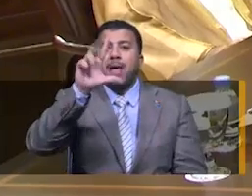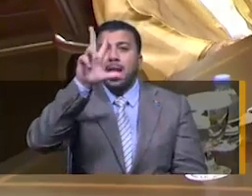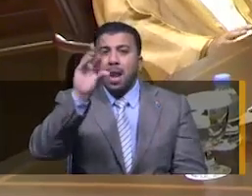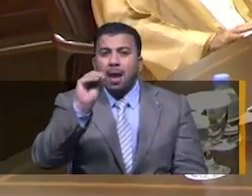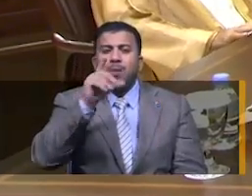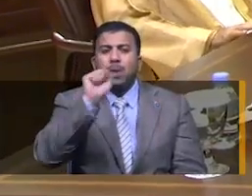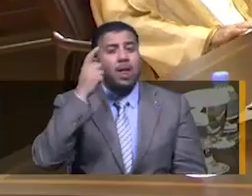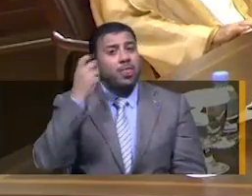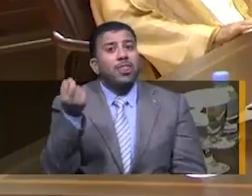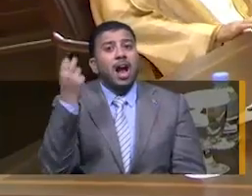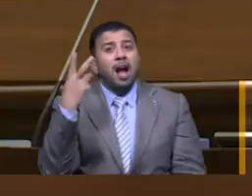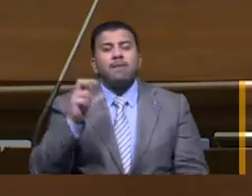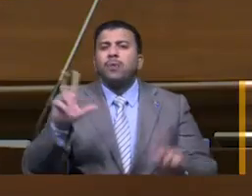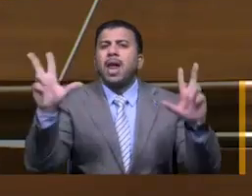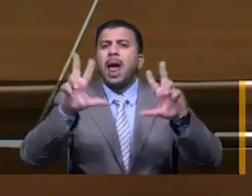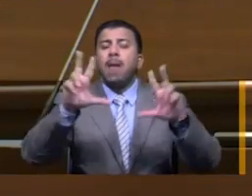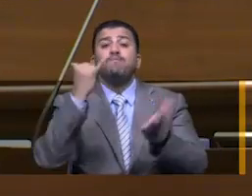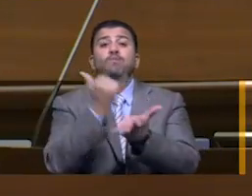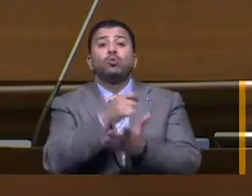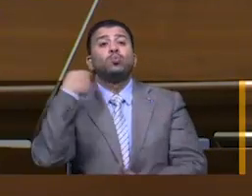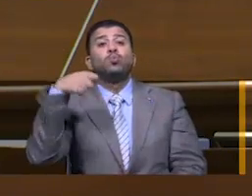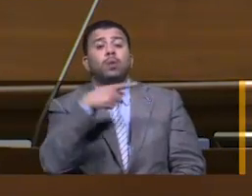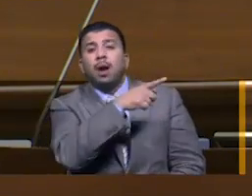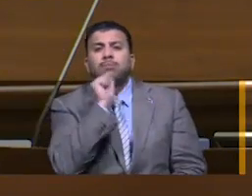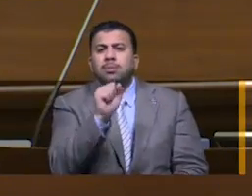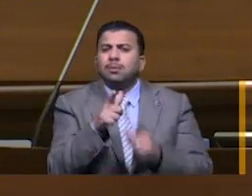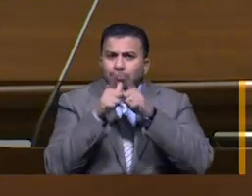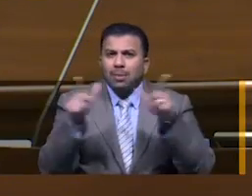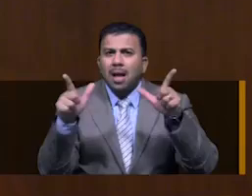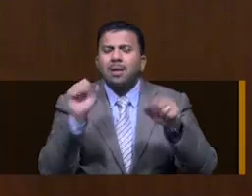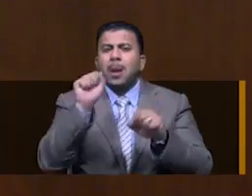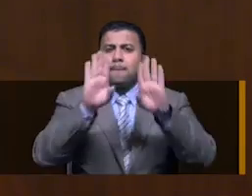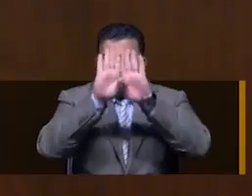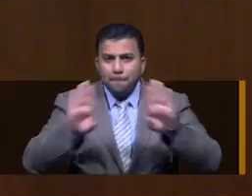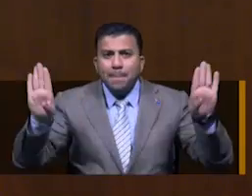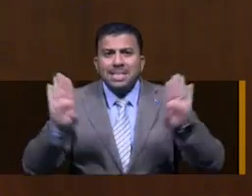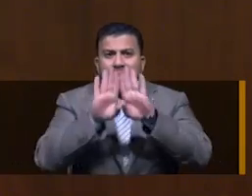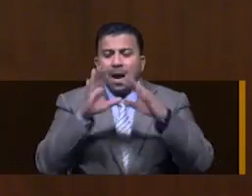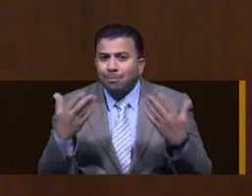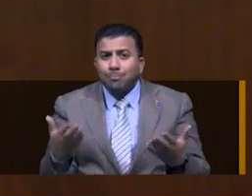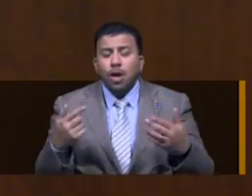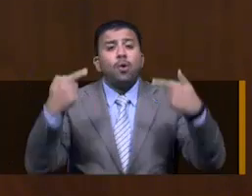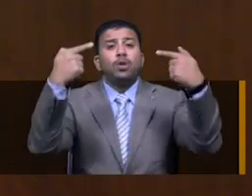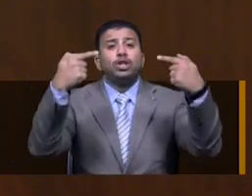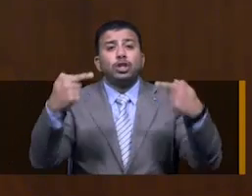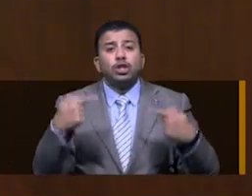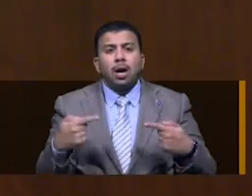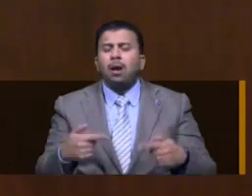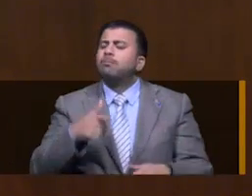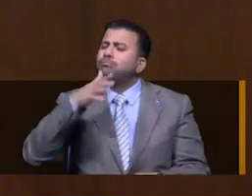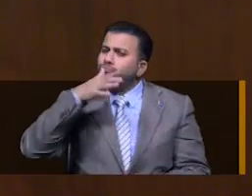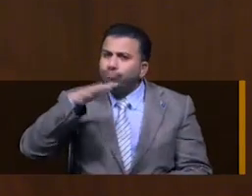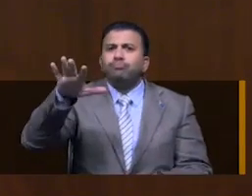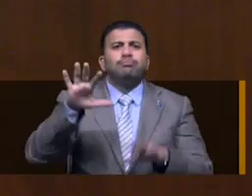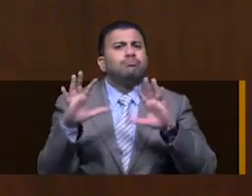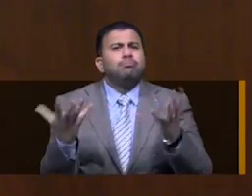دائرة الثقافة والإعلام حول الترويج لأعمال إدارتي المسرح والشعر، حيث قدم شرحا متكاملا